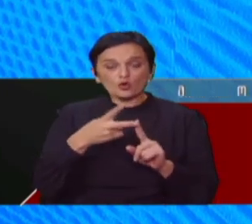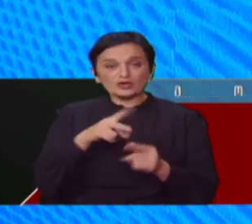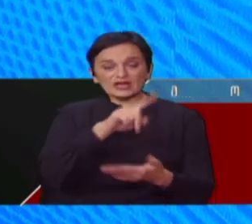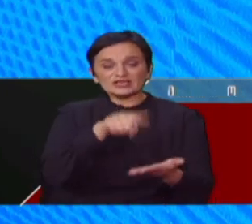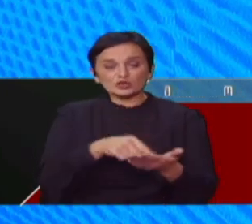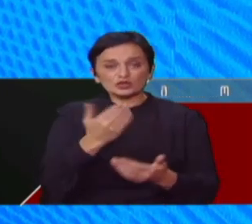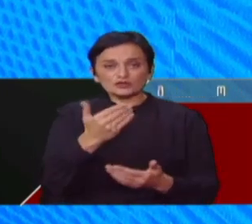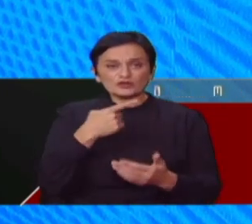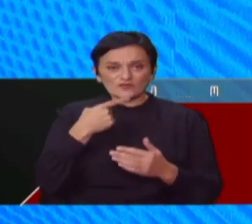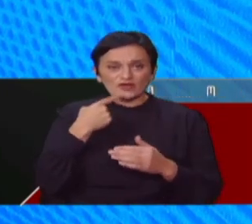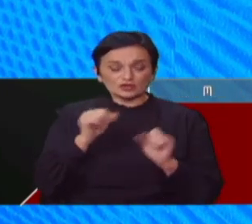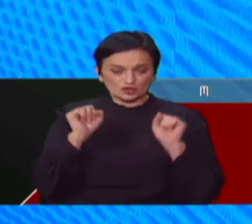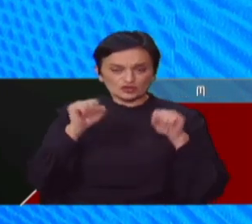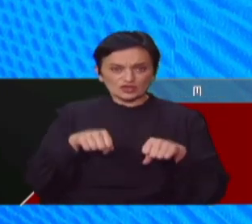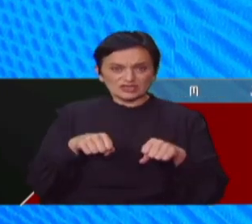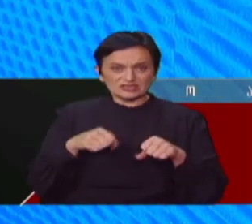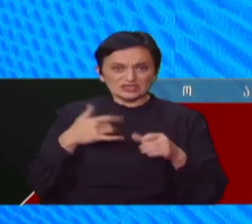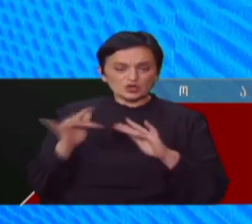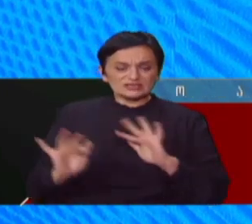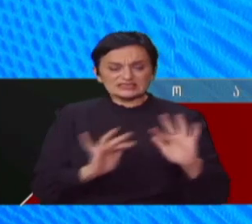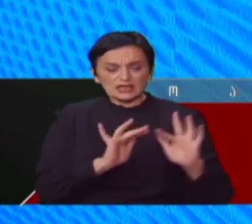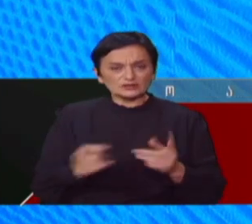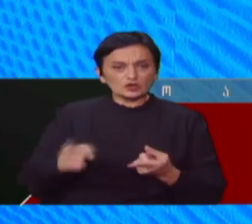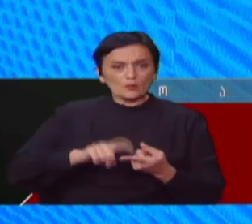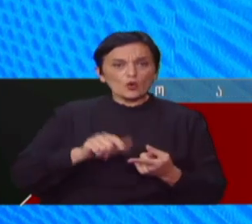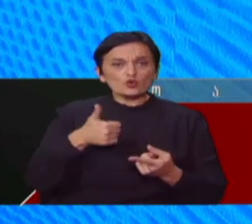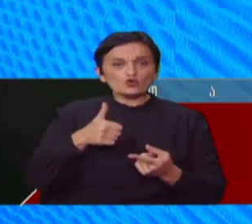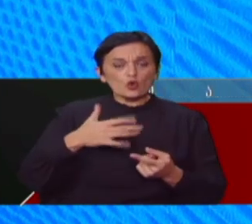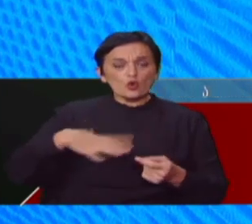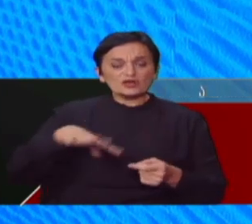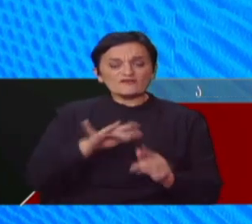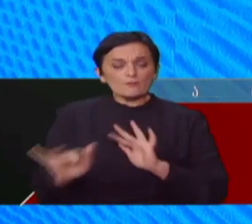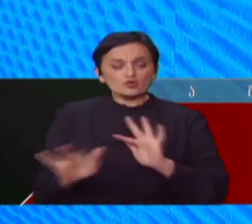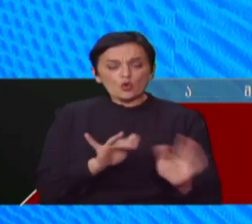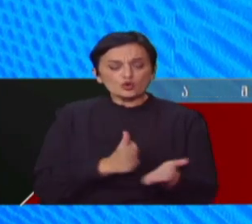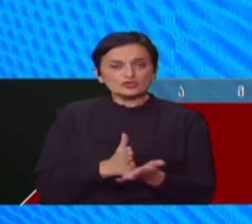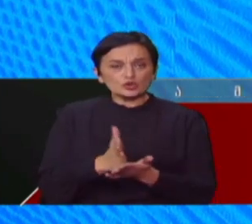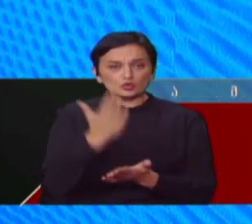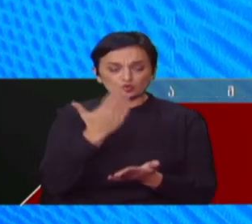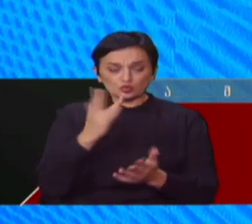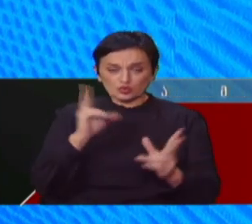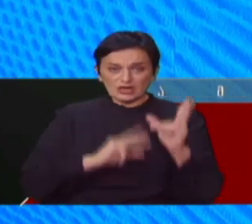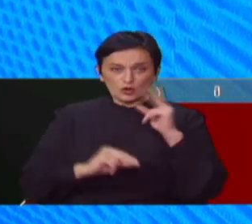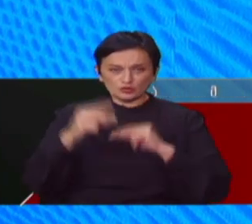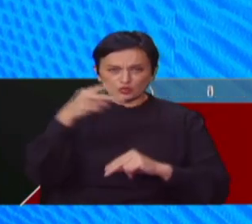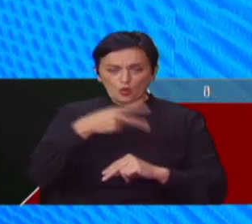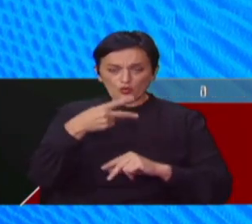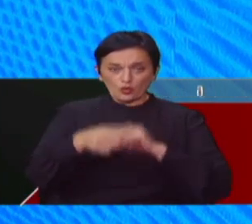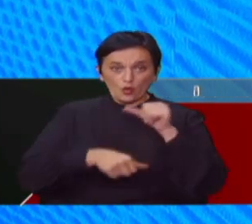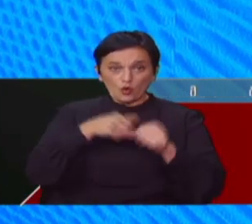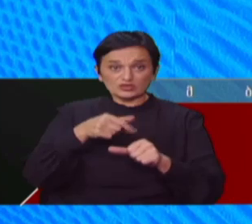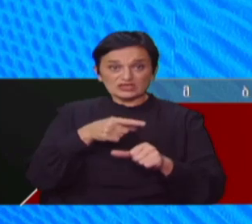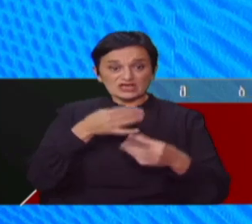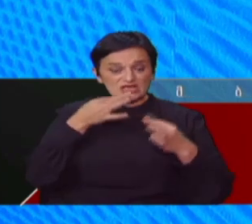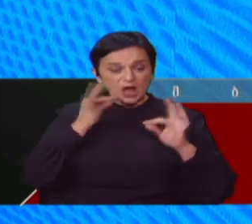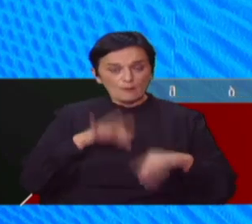თქვენ ბრძანებთ შესაძლო სცენარებთან დაკავშირებით, როგორ შეიძლება წავიდეს ქვეყანაში პროცესები, თუ გავითვალისწინებთ 2020 წლის